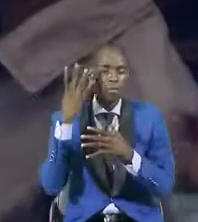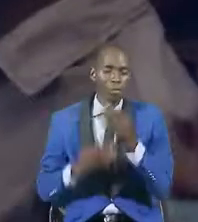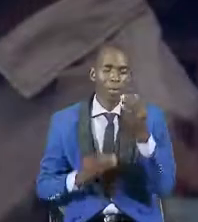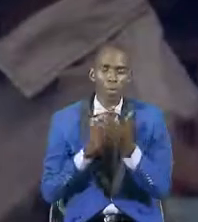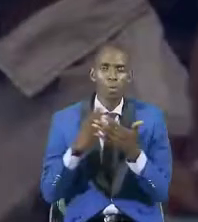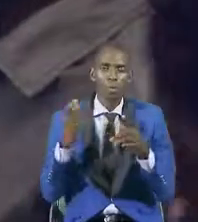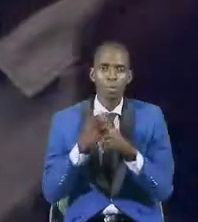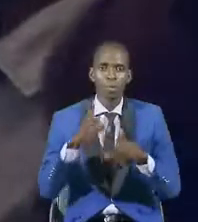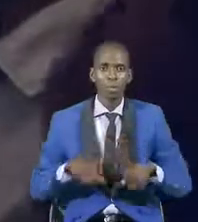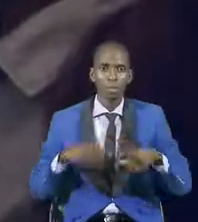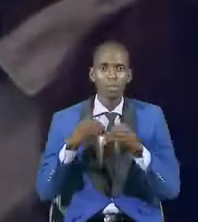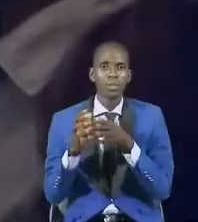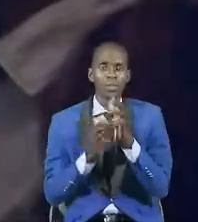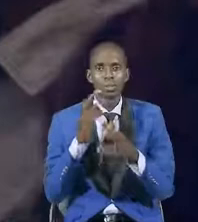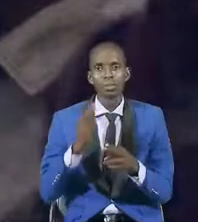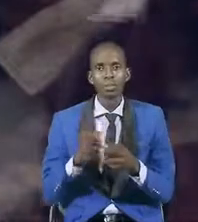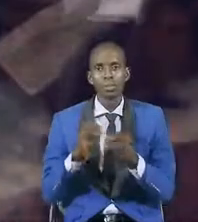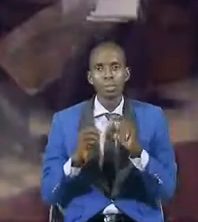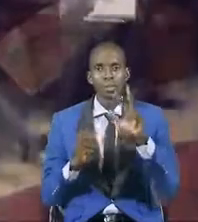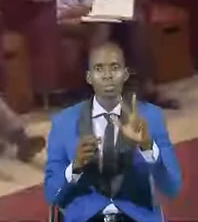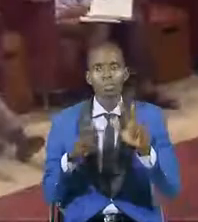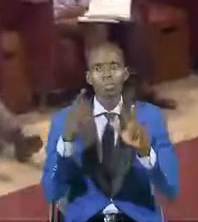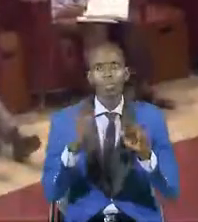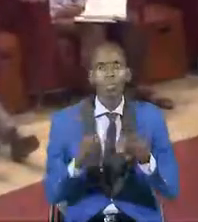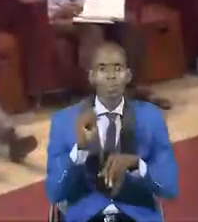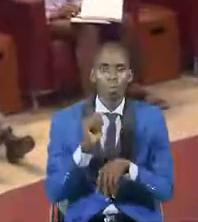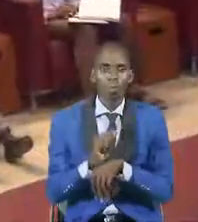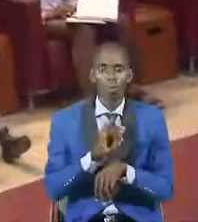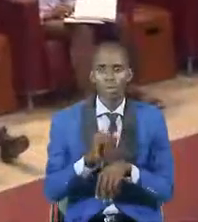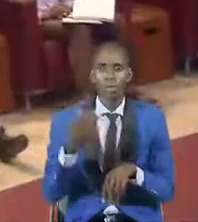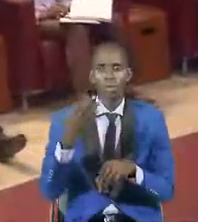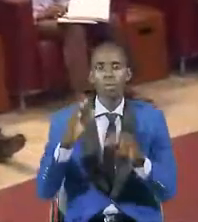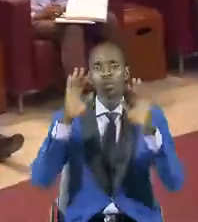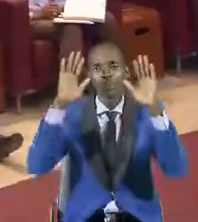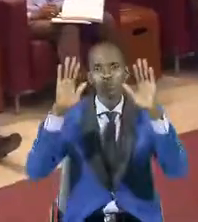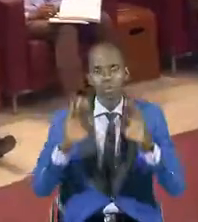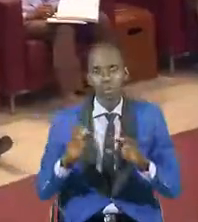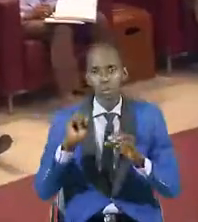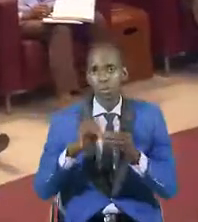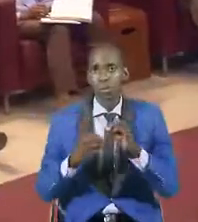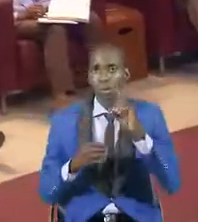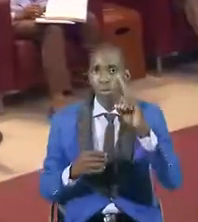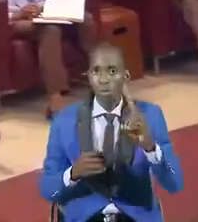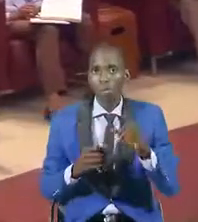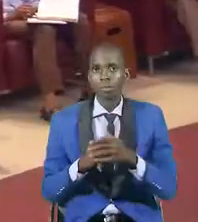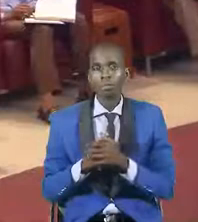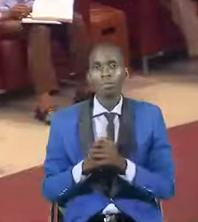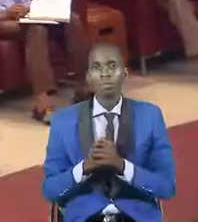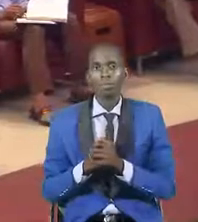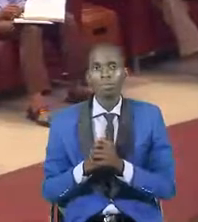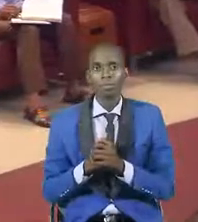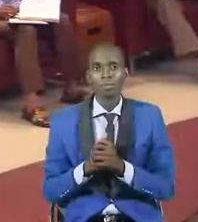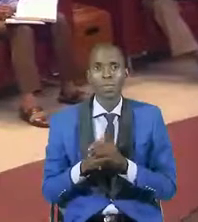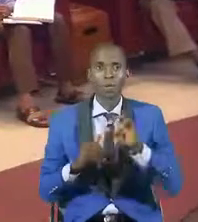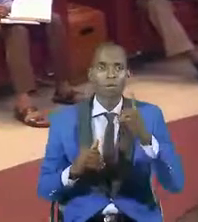vie. Numéro 3, c'est le don d'opérer des miracles. Numéro 1, voir numéro 1 ici. Nous